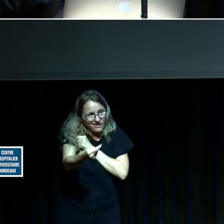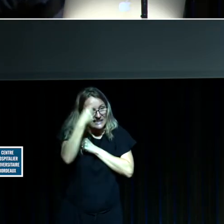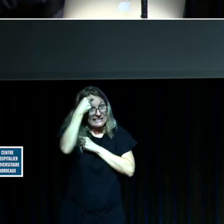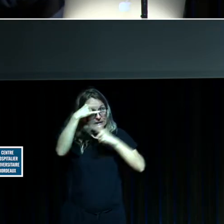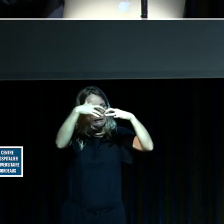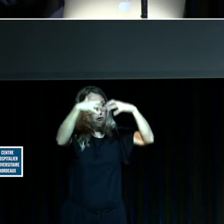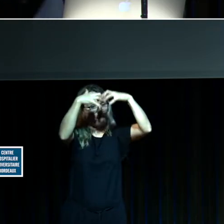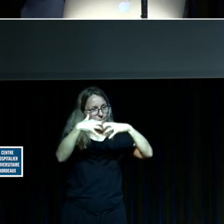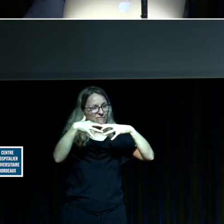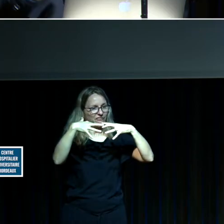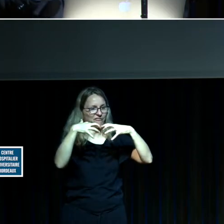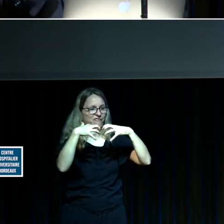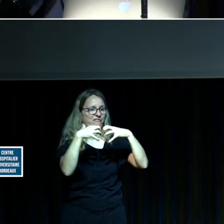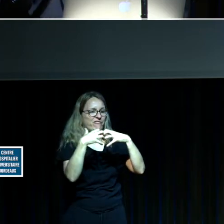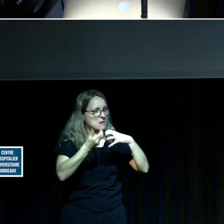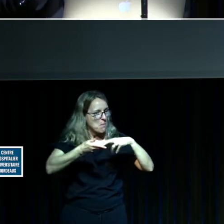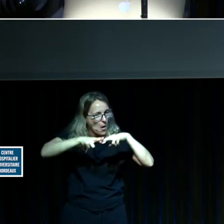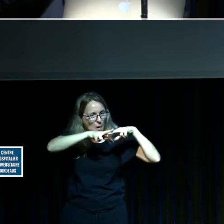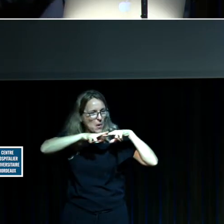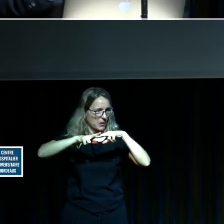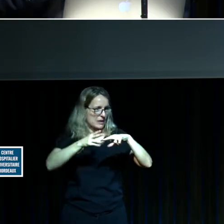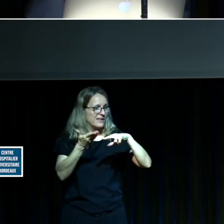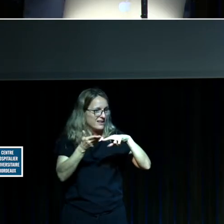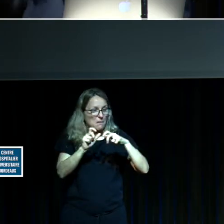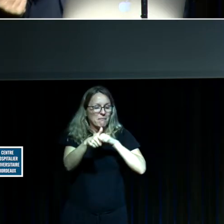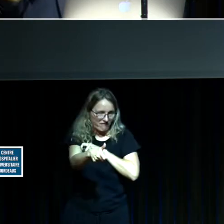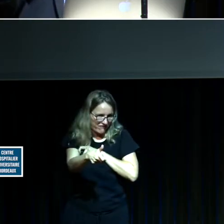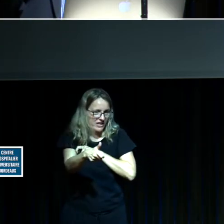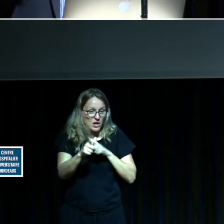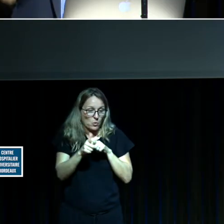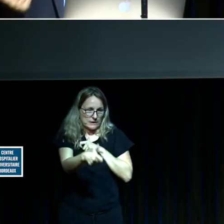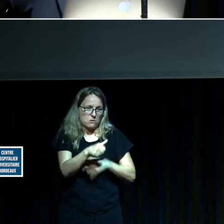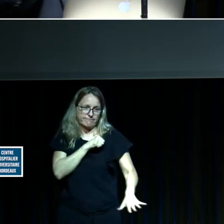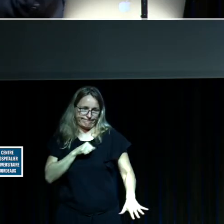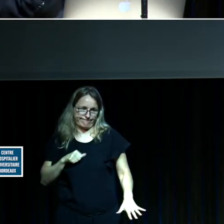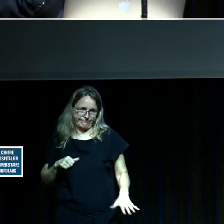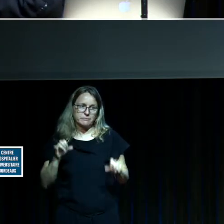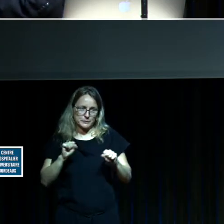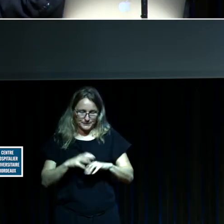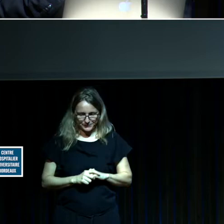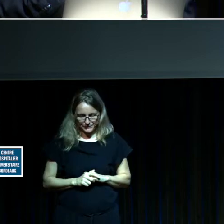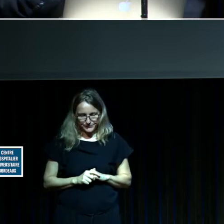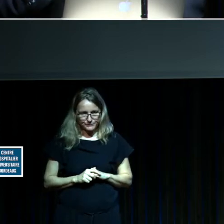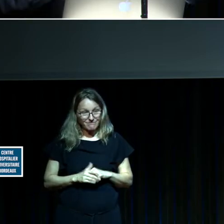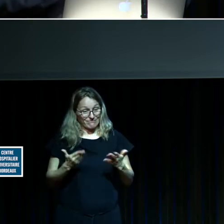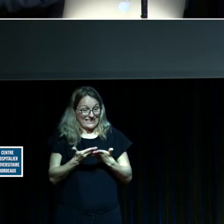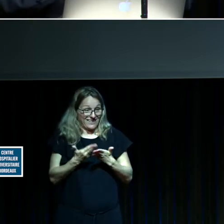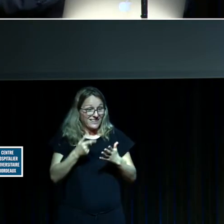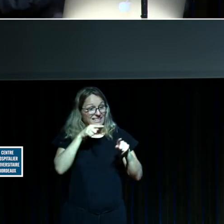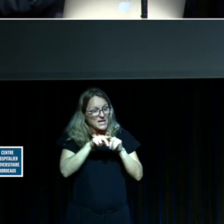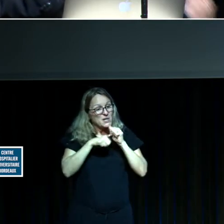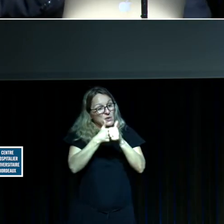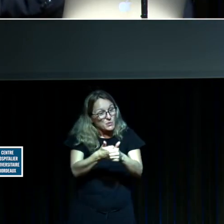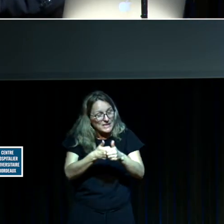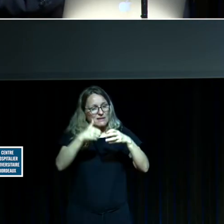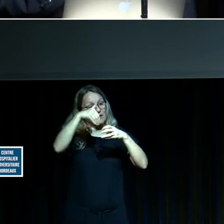privés d'énergie, finissent par mourir. Et c'est ça qui fait la cicatrice, c'est ça qui fait les séquelles de l'accident vasculaire cérébral, c'est la taille de la